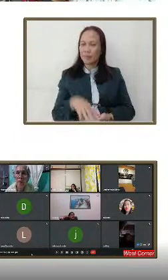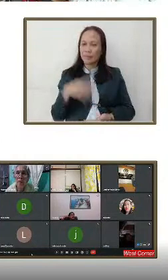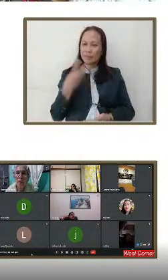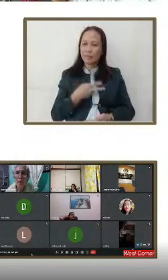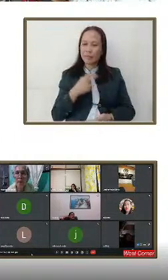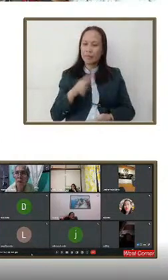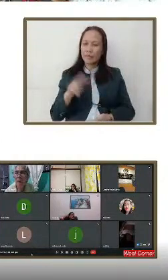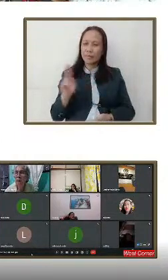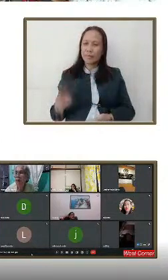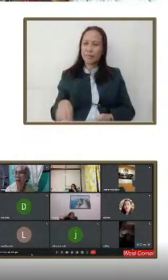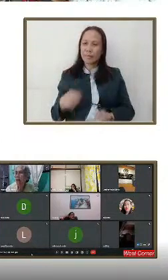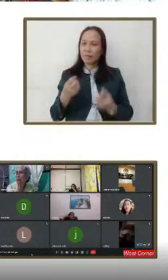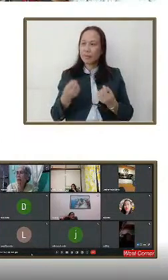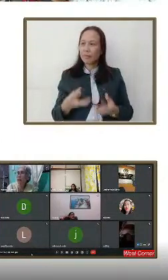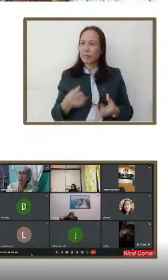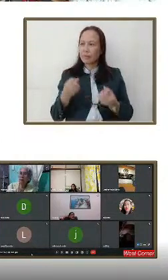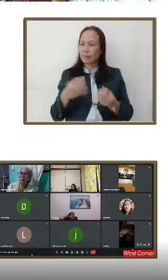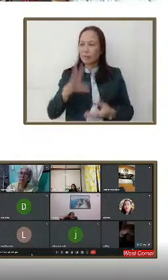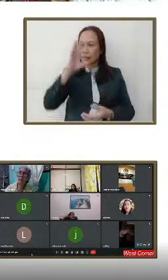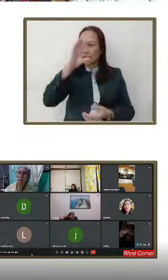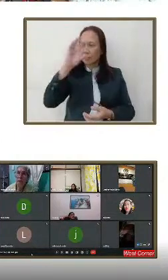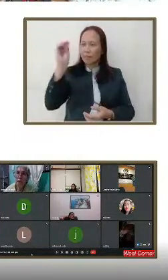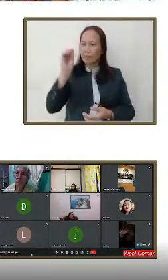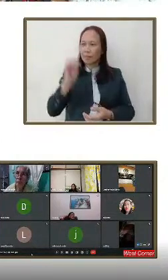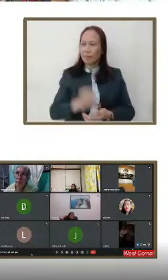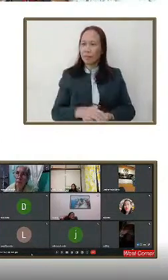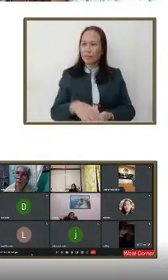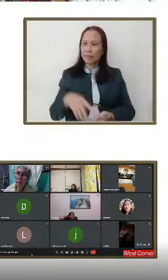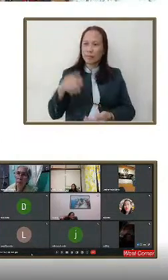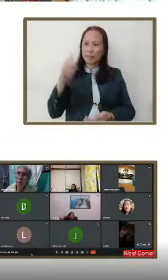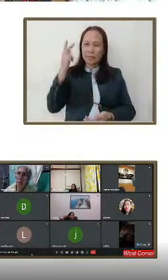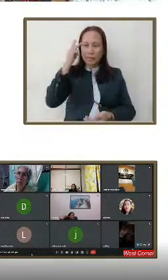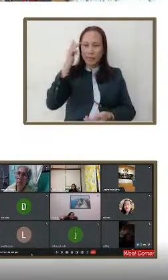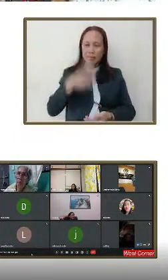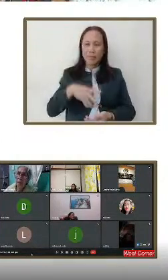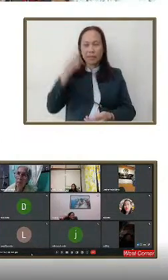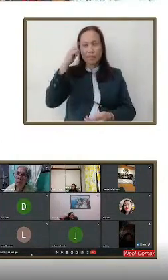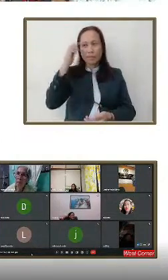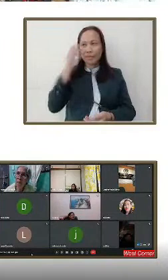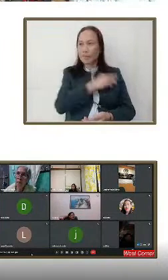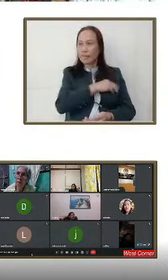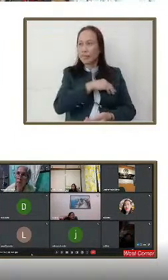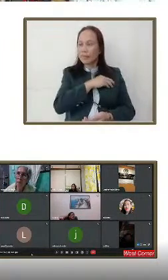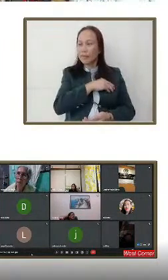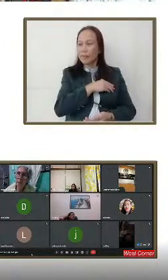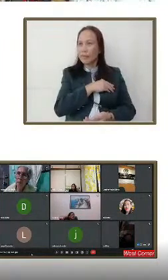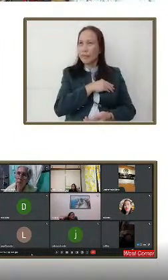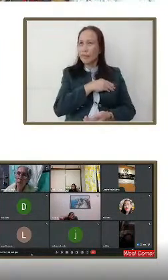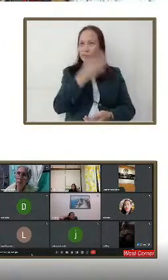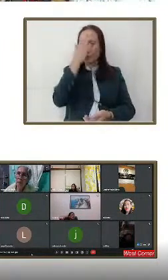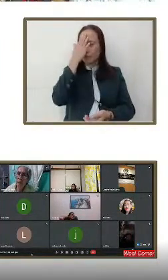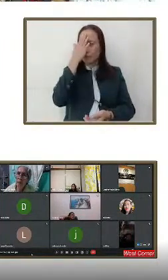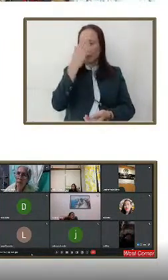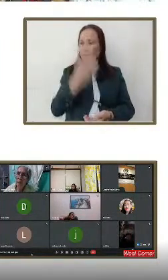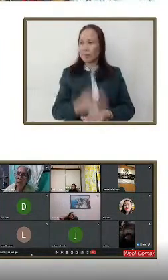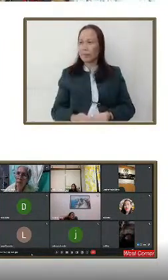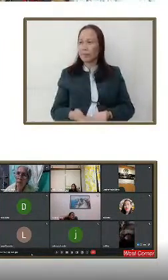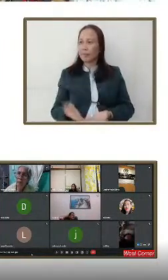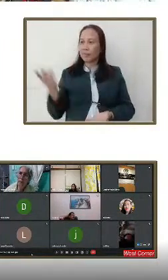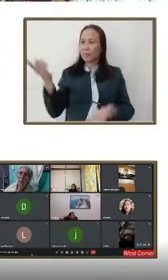mga kalalakihan. Naiisip ko, mga kapatid, every time na nag-iisip ako ng mission, alam niyo, pumunta rito ng Sunday, sabi nga nila,